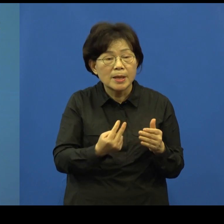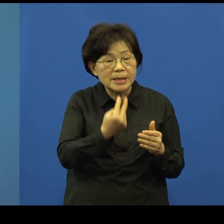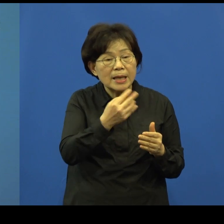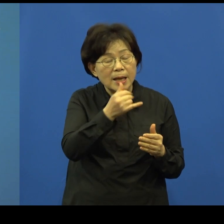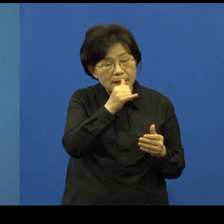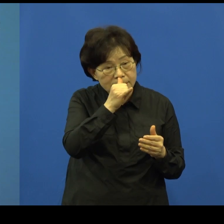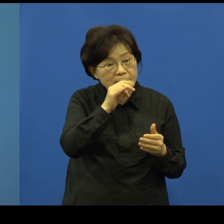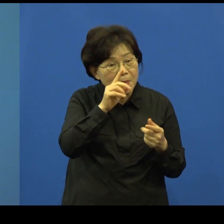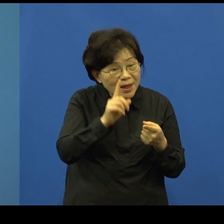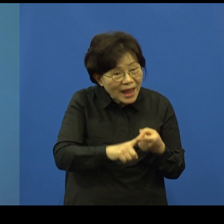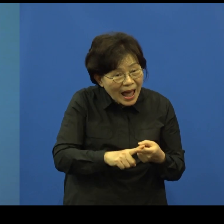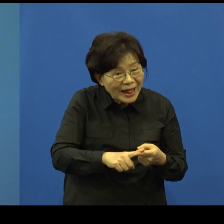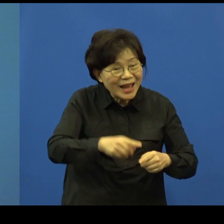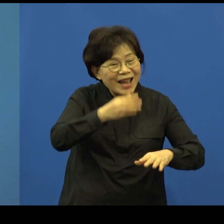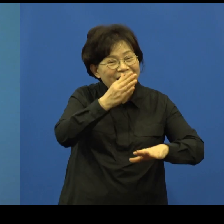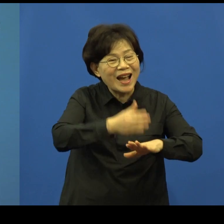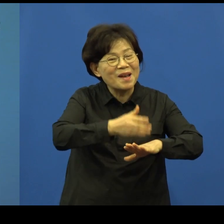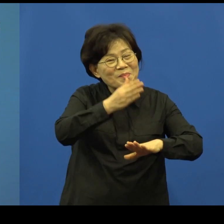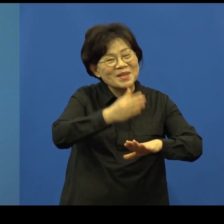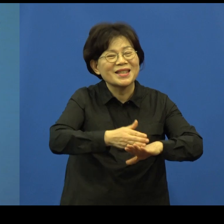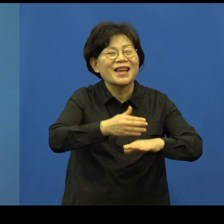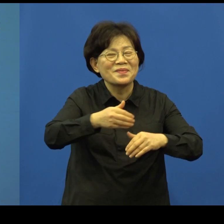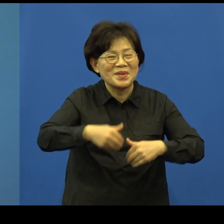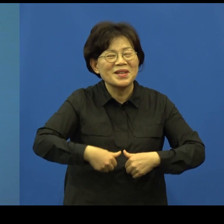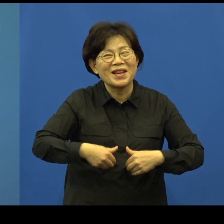살아있음에 대한 감사를 해야 돼요, 여러분.